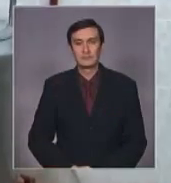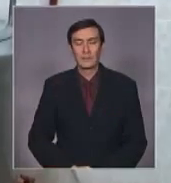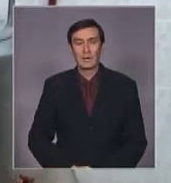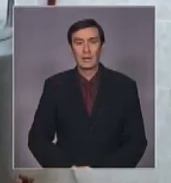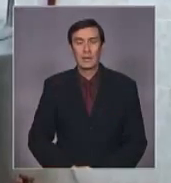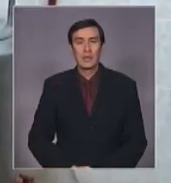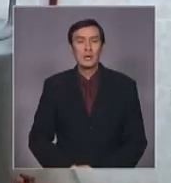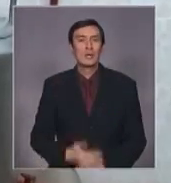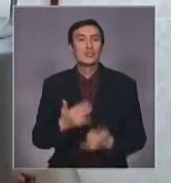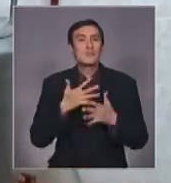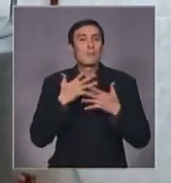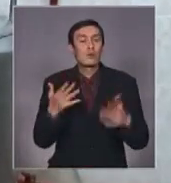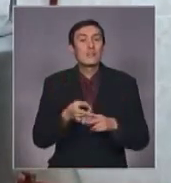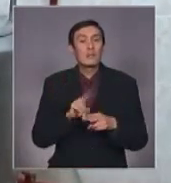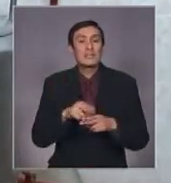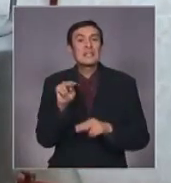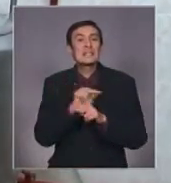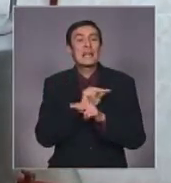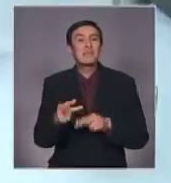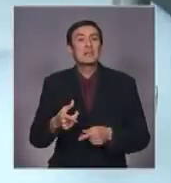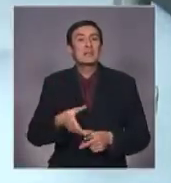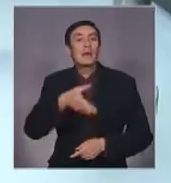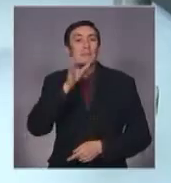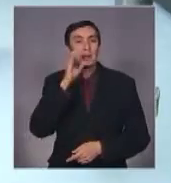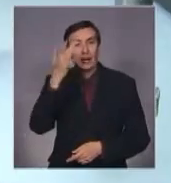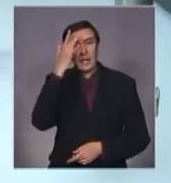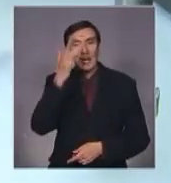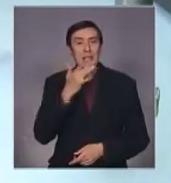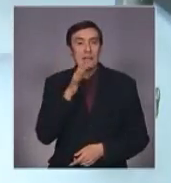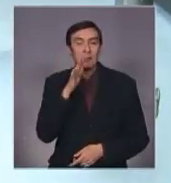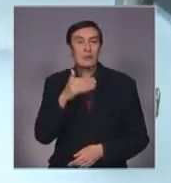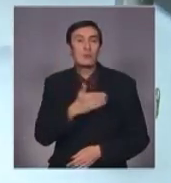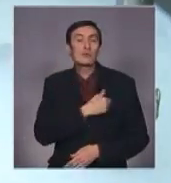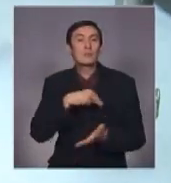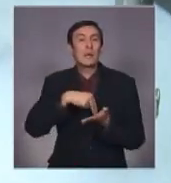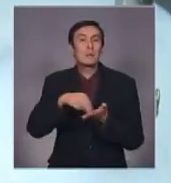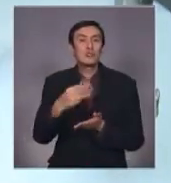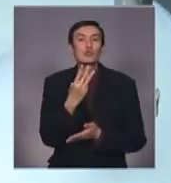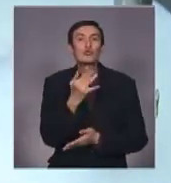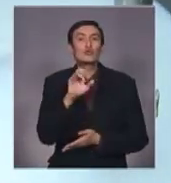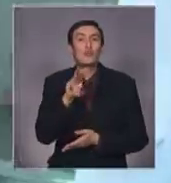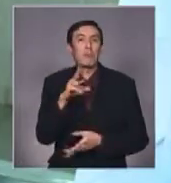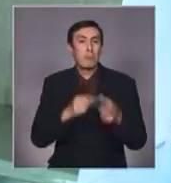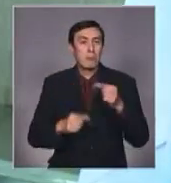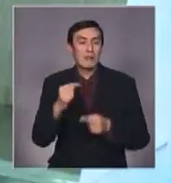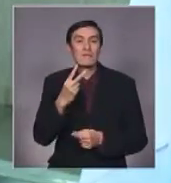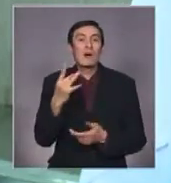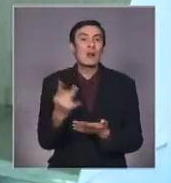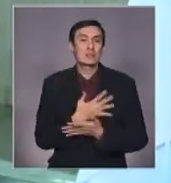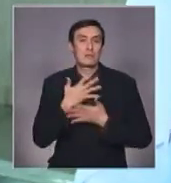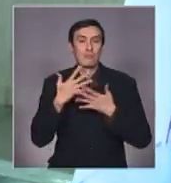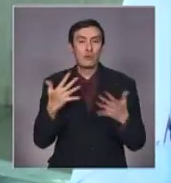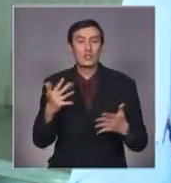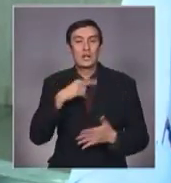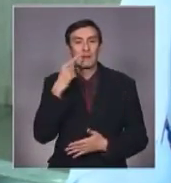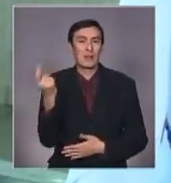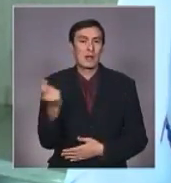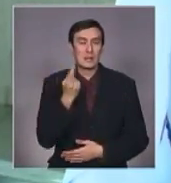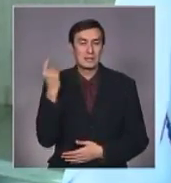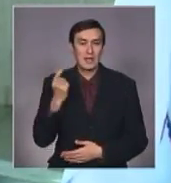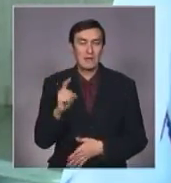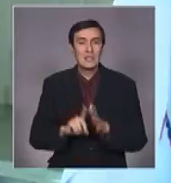Не меньше спрос и на этот целебный напиток. В летнее время клиентов, желающих приобрести шубат, становится в 2 раза больше, говорят